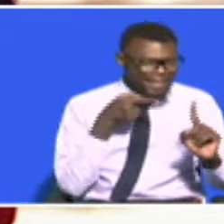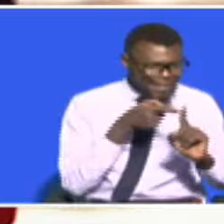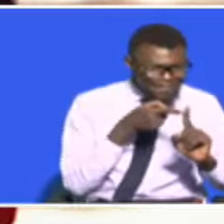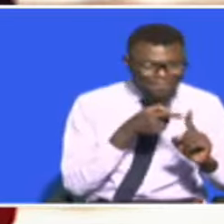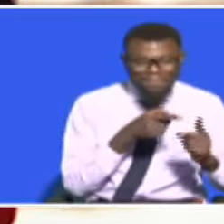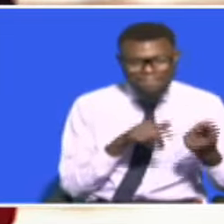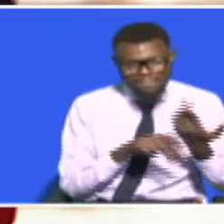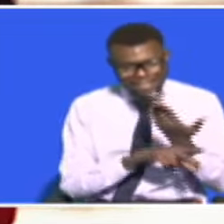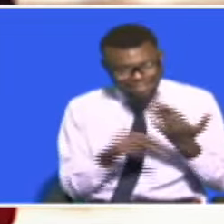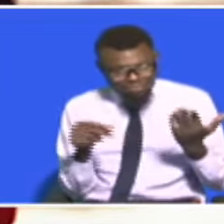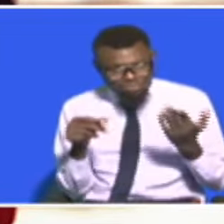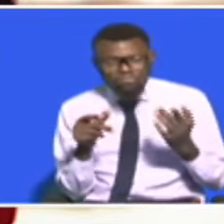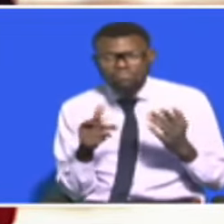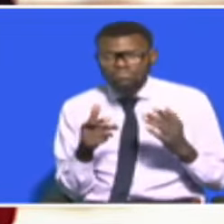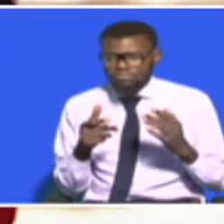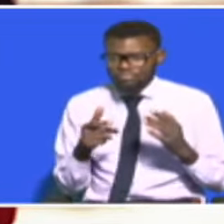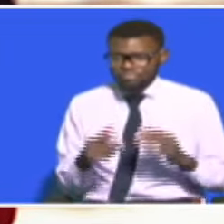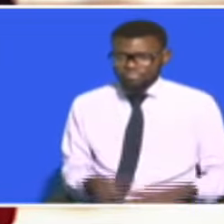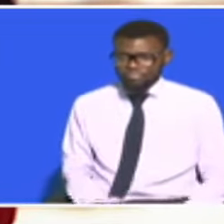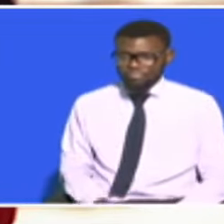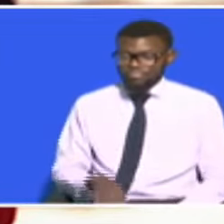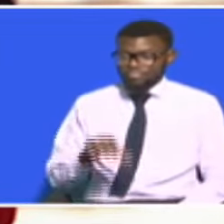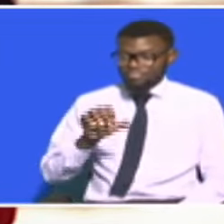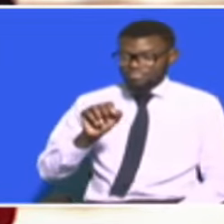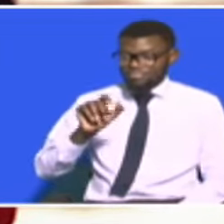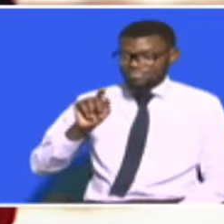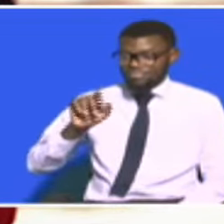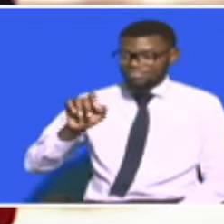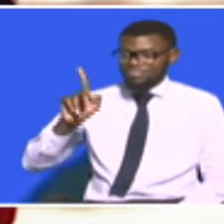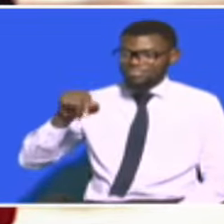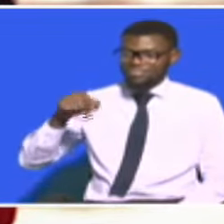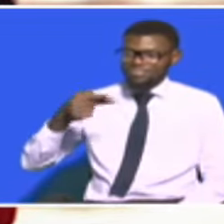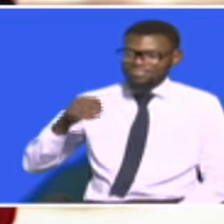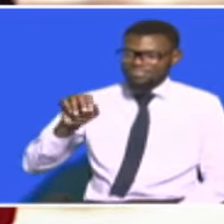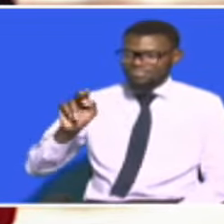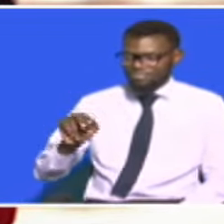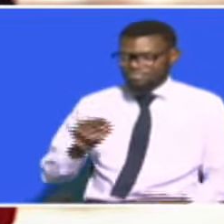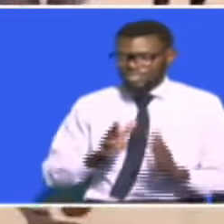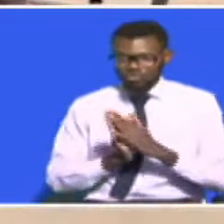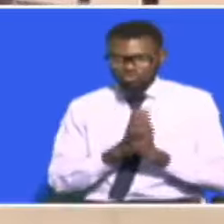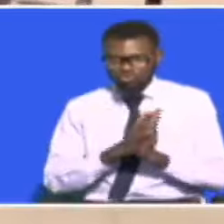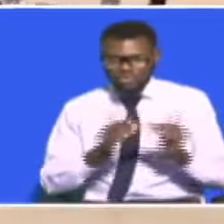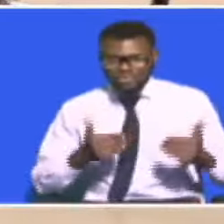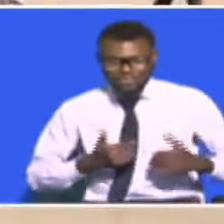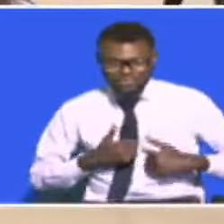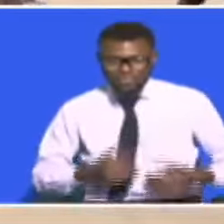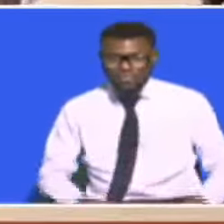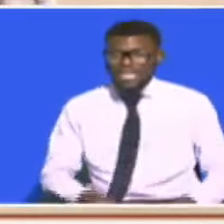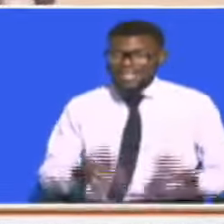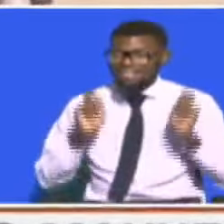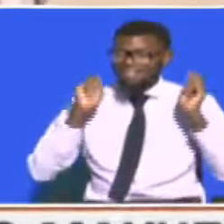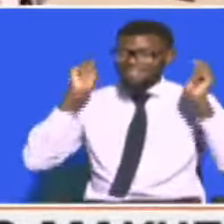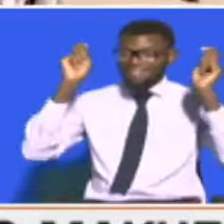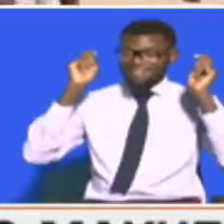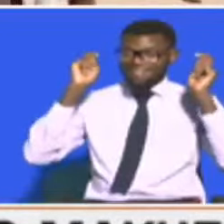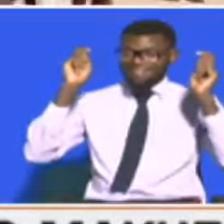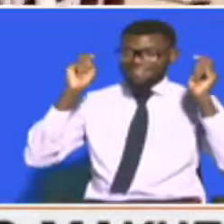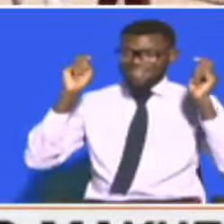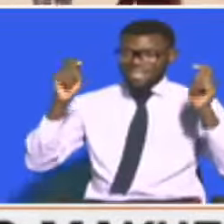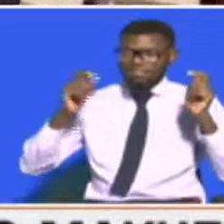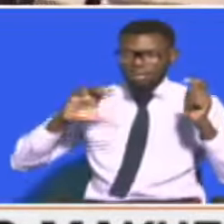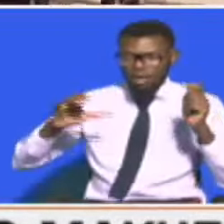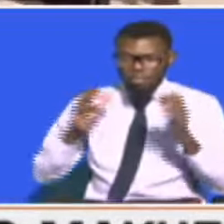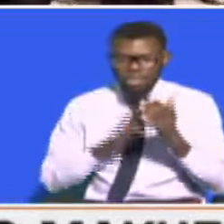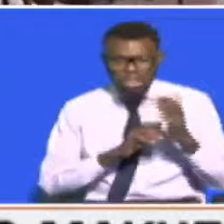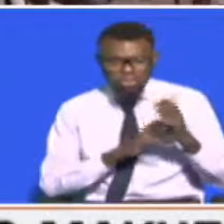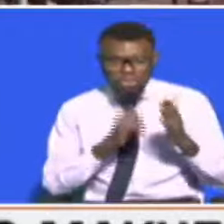na kuwaibia wananchi wasio na hatia. Stephen Zioka na taarifa hiyo. Maandamano ya vijana ya Jumanne kaunti za